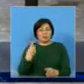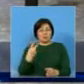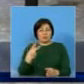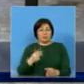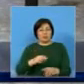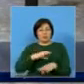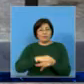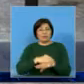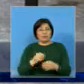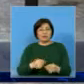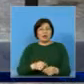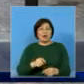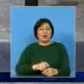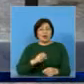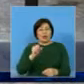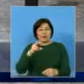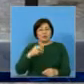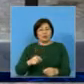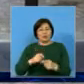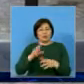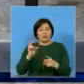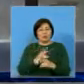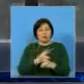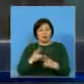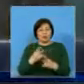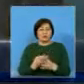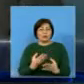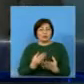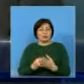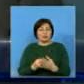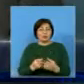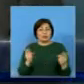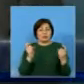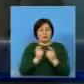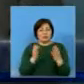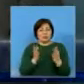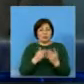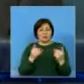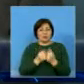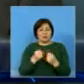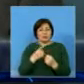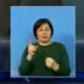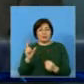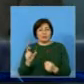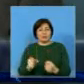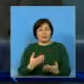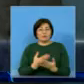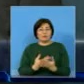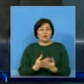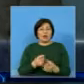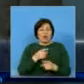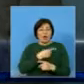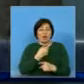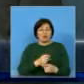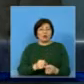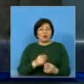продажи алкоголя ночью. Вынесено 29 защитных предписаний семейным дебоширам. Еще к 11 этим гражданам установлено особые